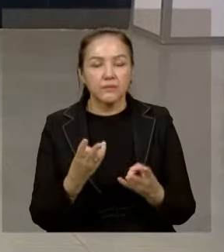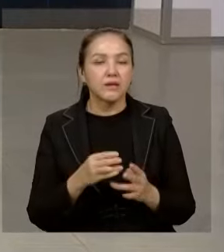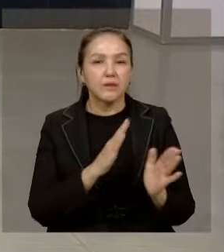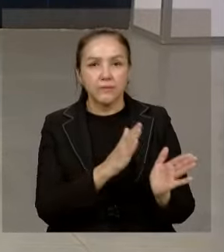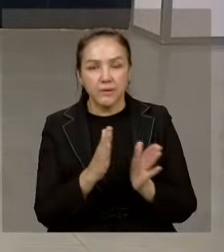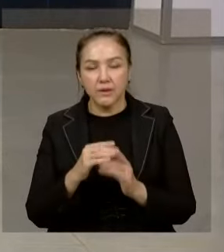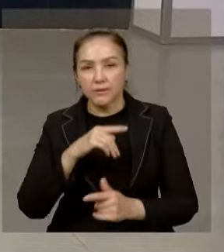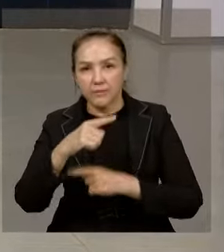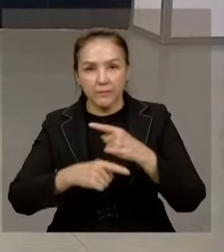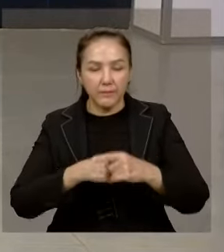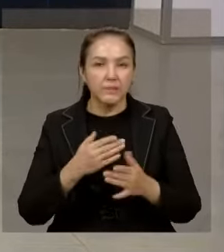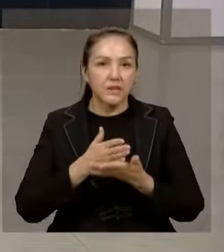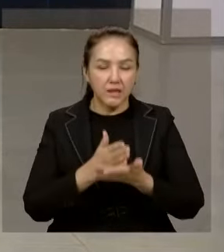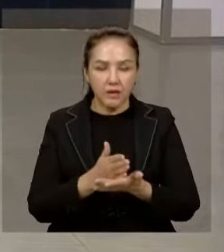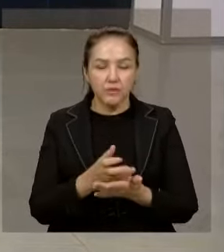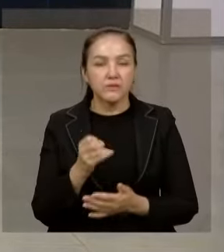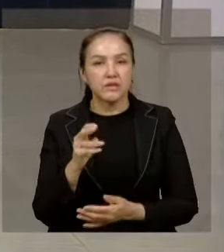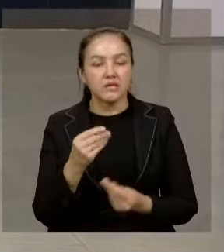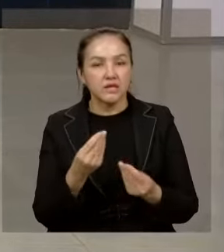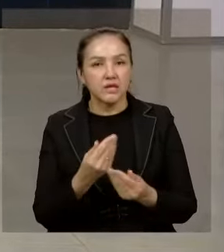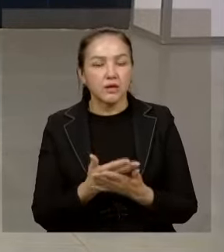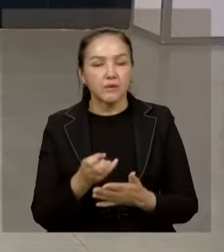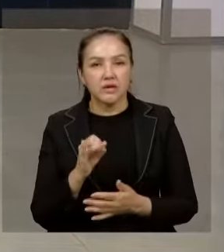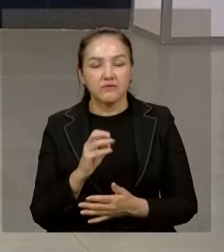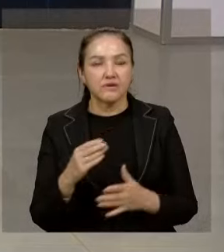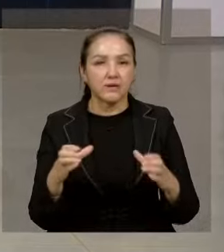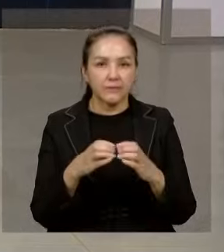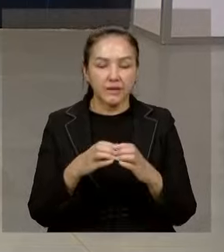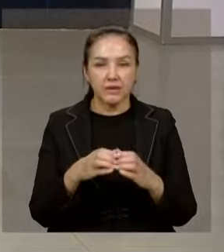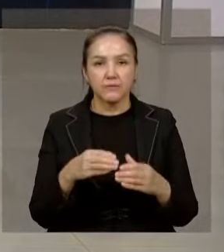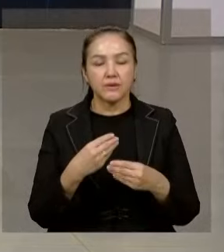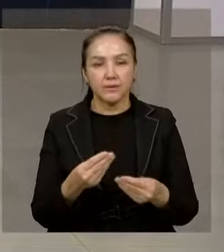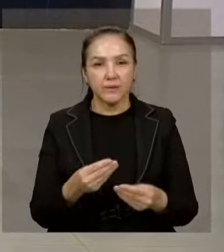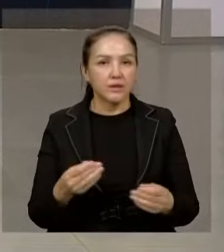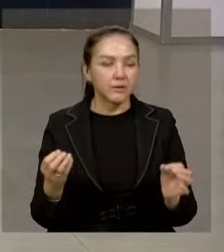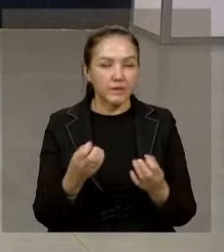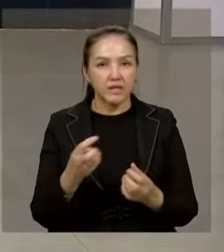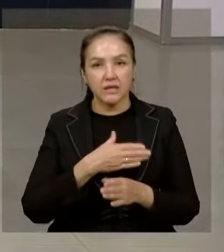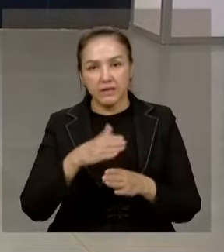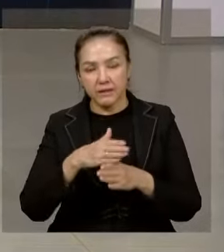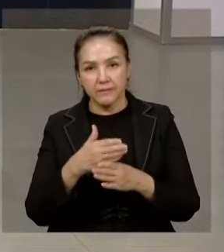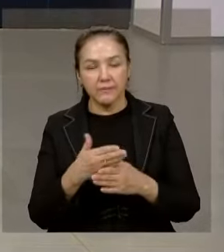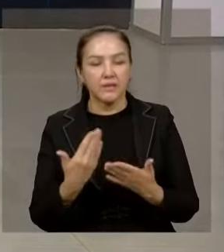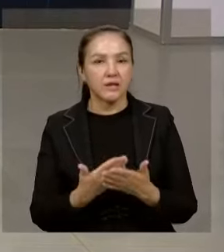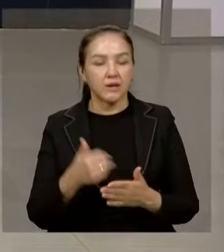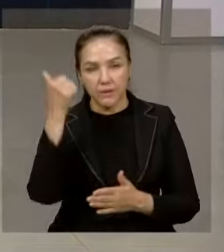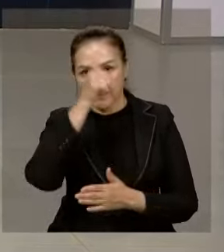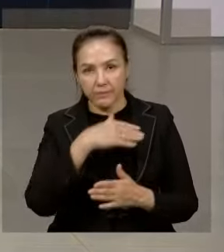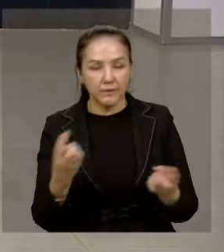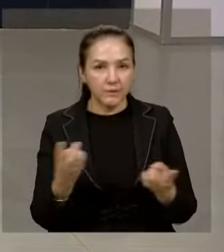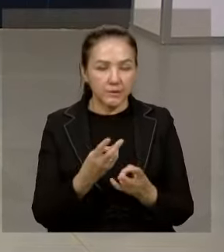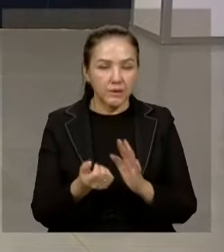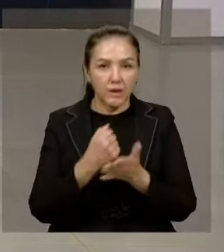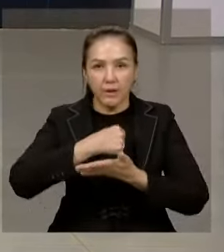постепенный переход от прямого субсидирования аграрного сектора к обеспечению доступного кредитования до конца года следует